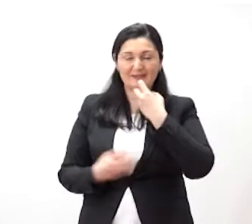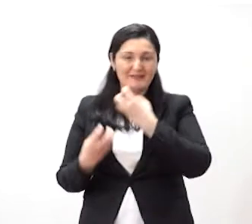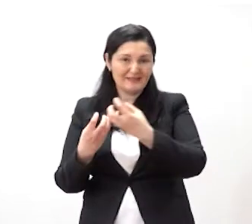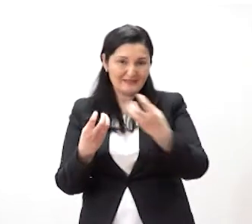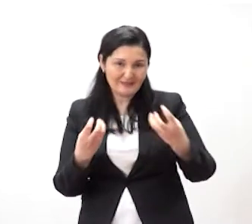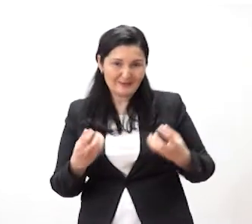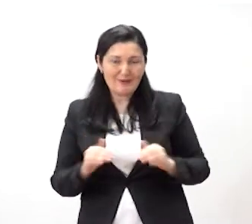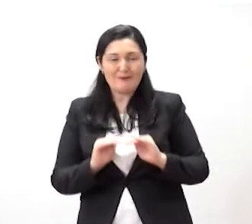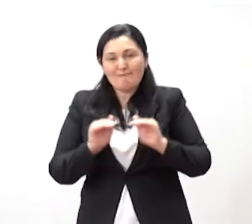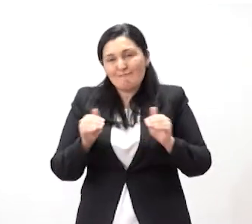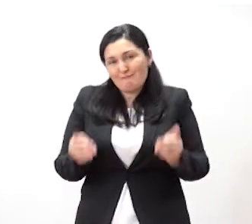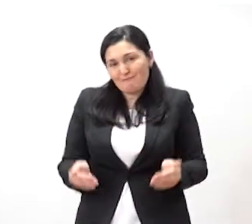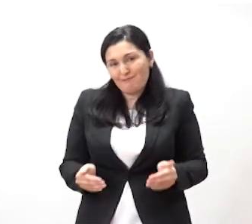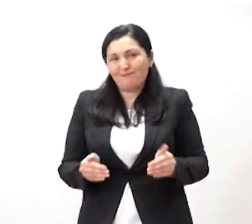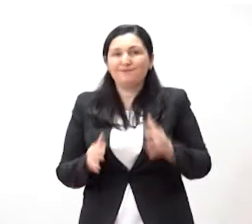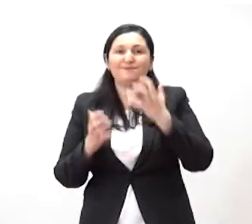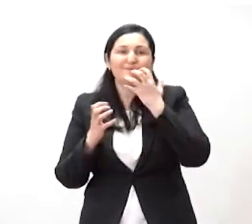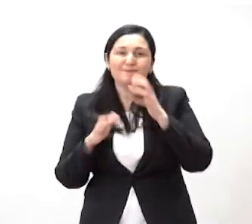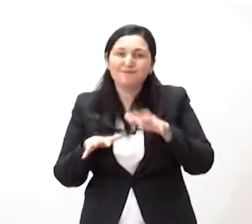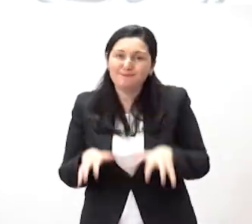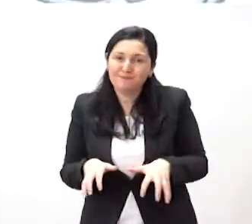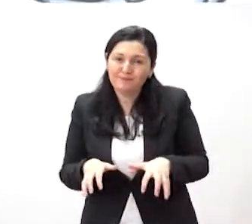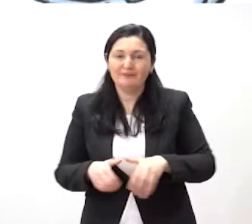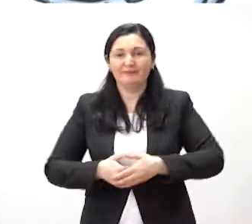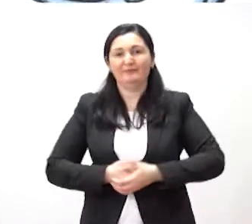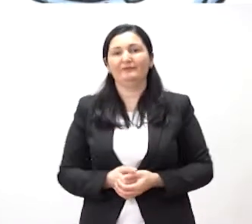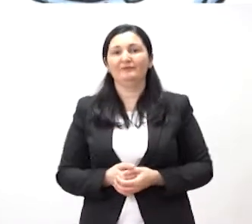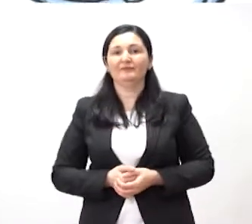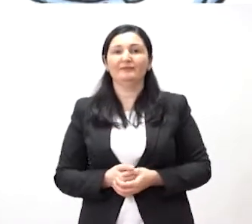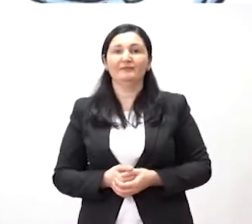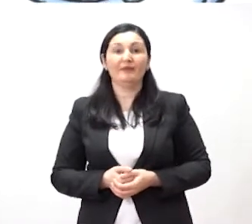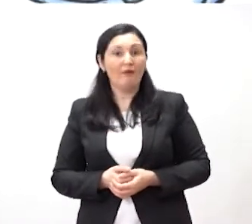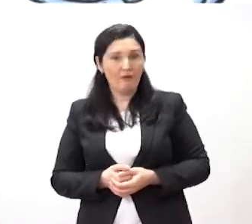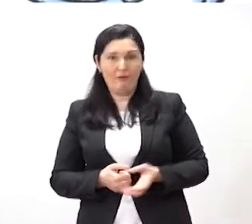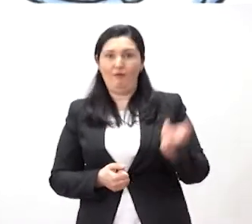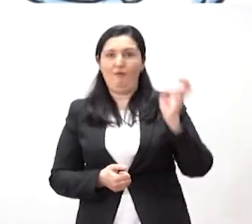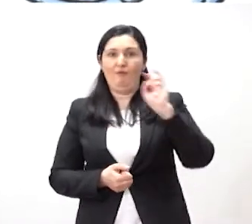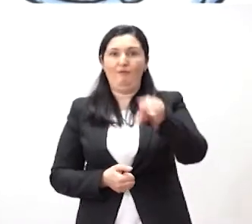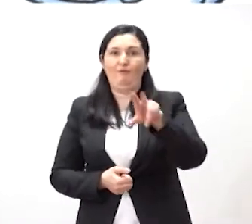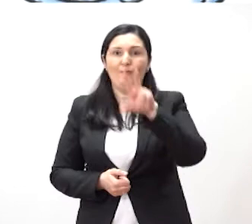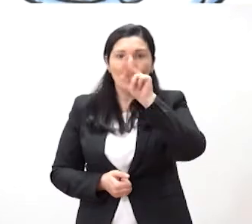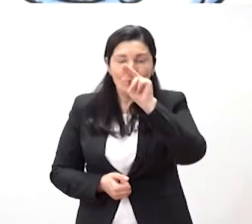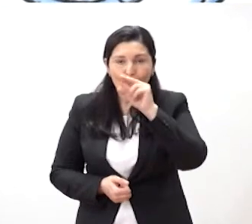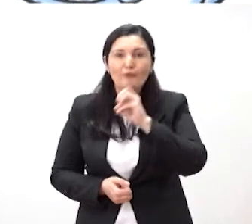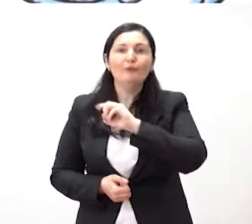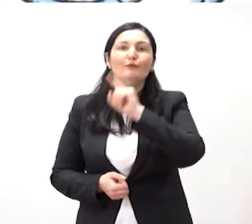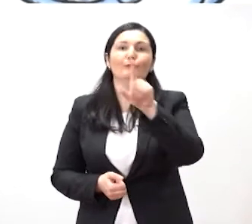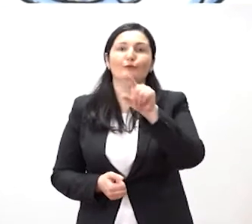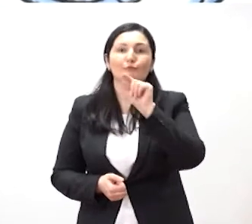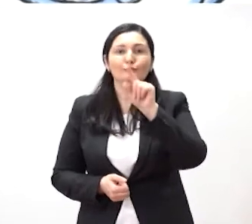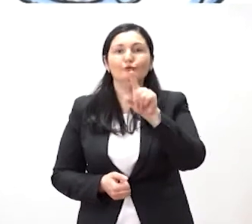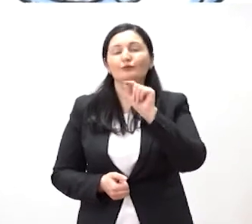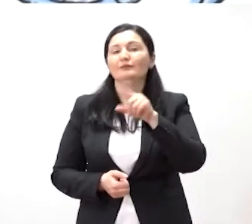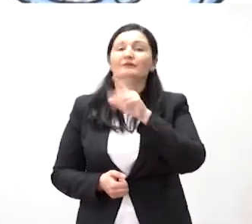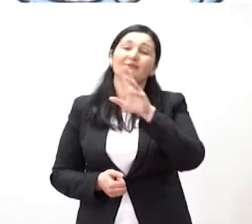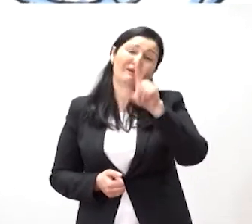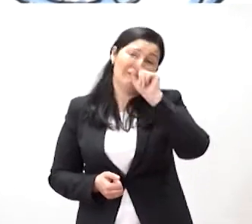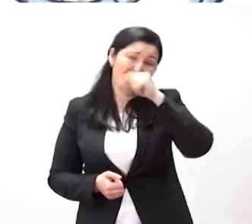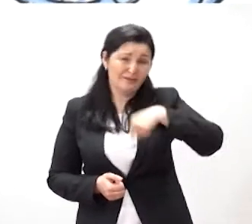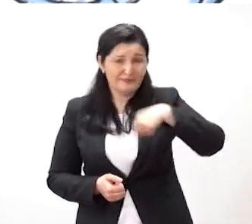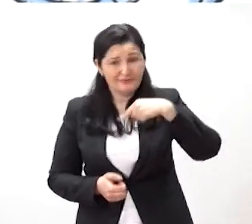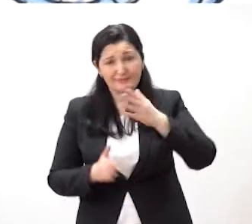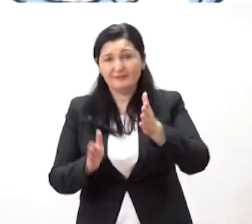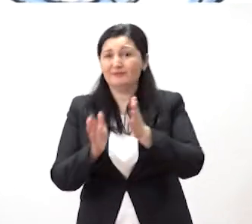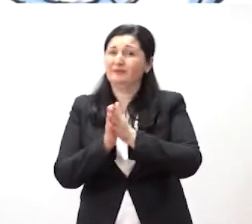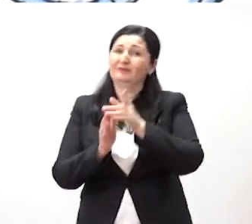ҳам ба зери пару болаш гирифт. Баъд ғоз омад. Омаду гуфт: мурғи марҷон,